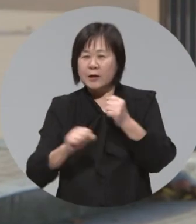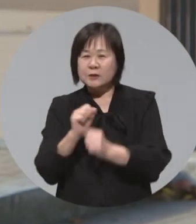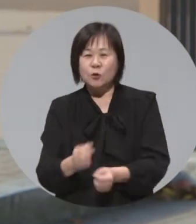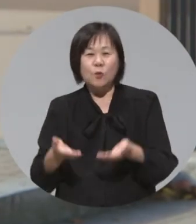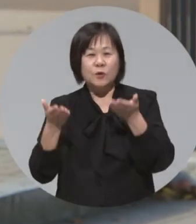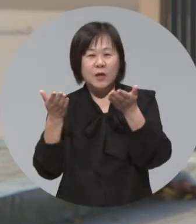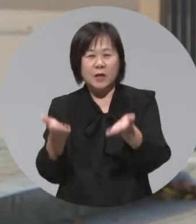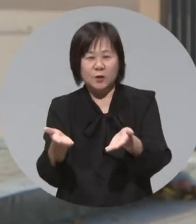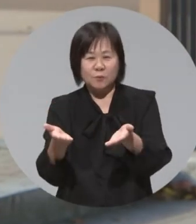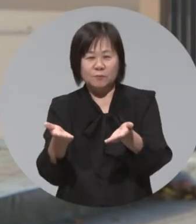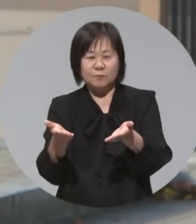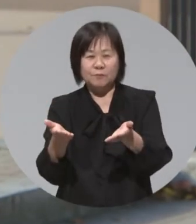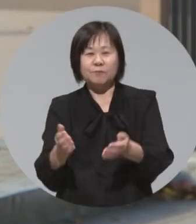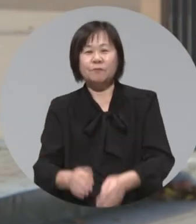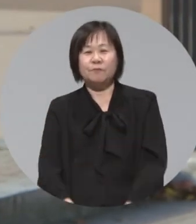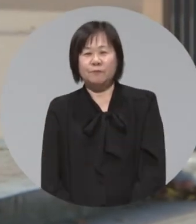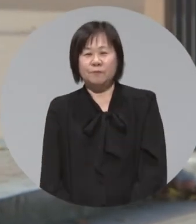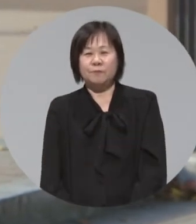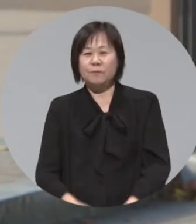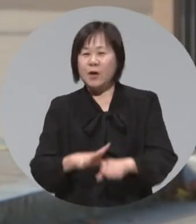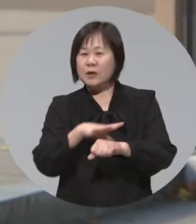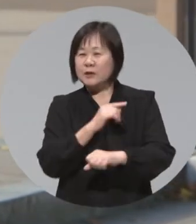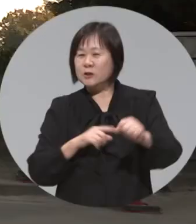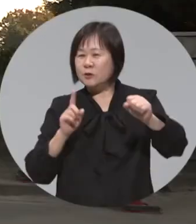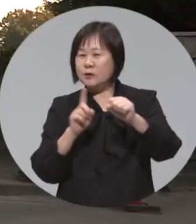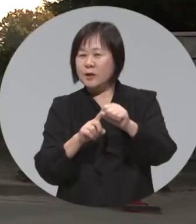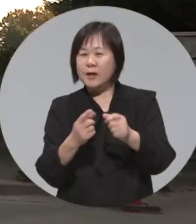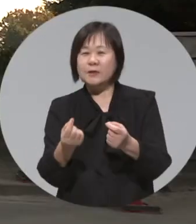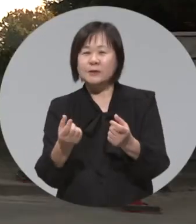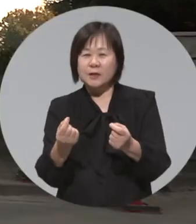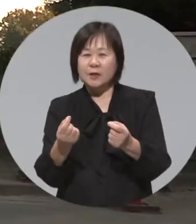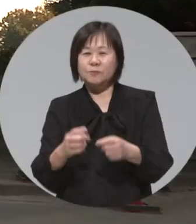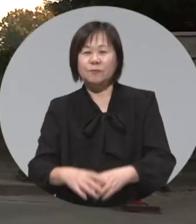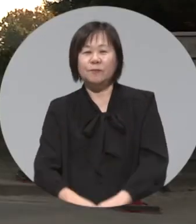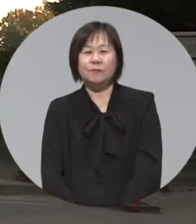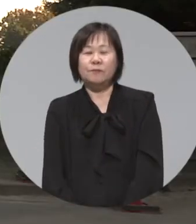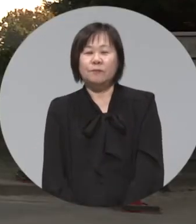しようというのが一番最初の意図でしたね。はい。